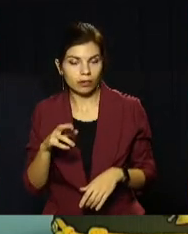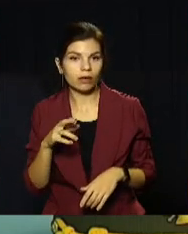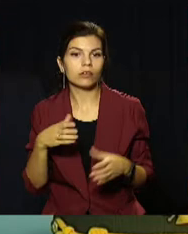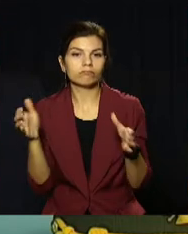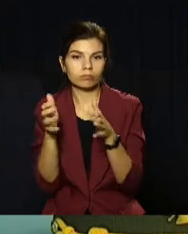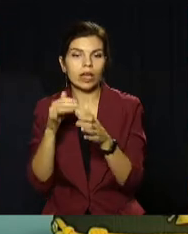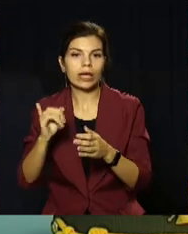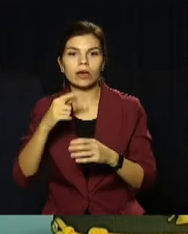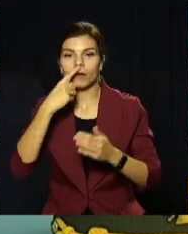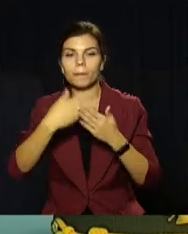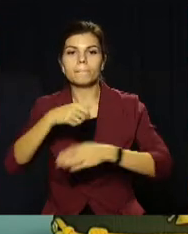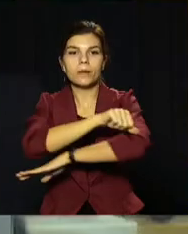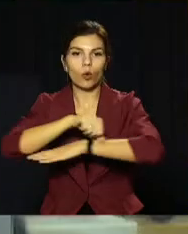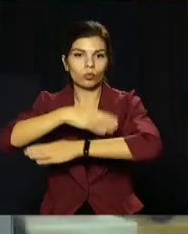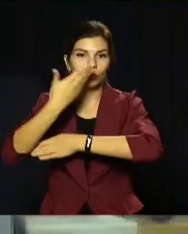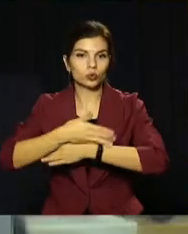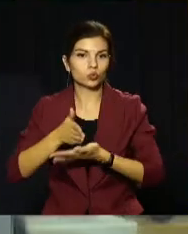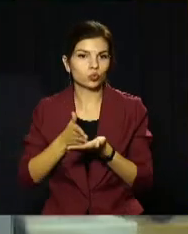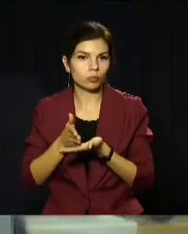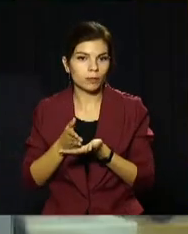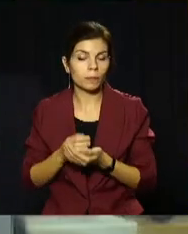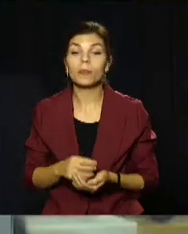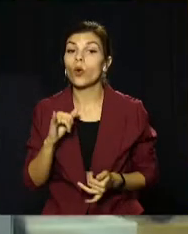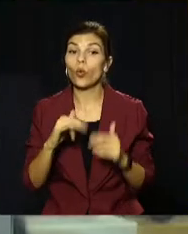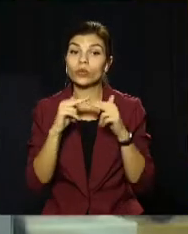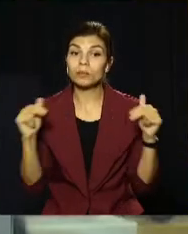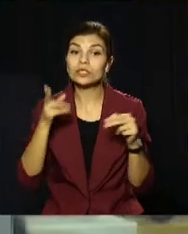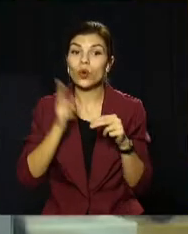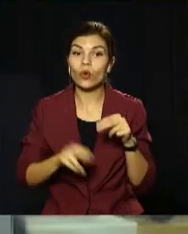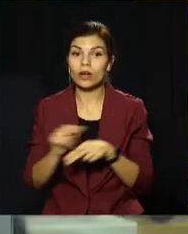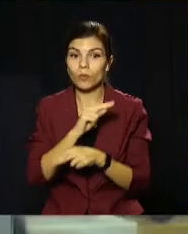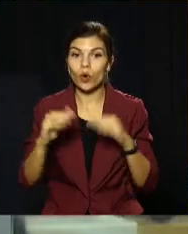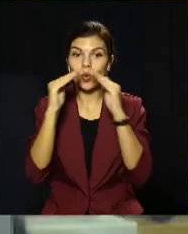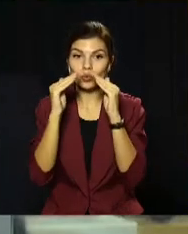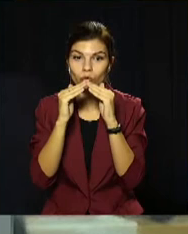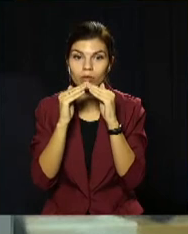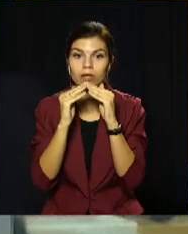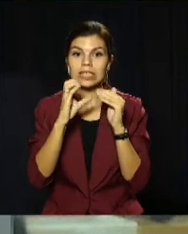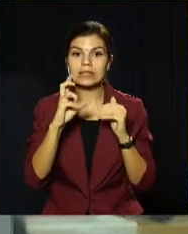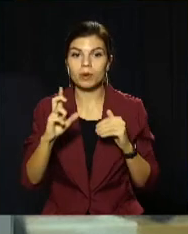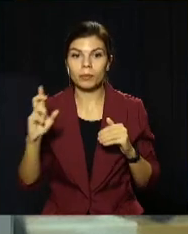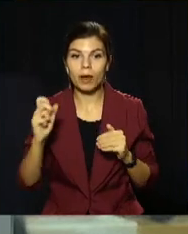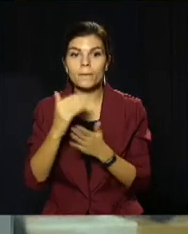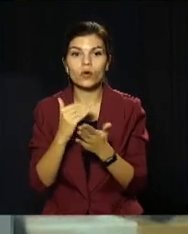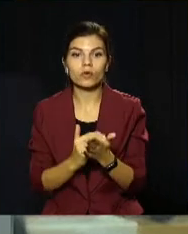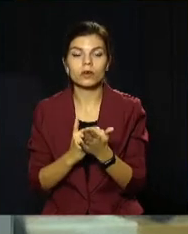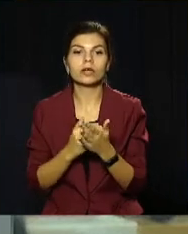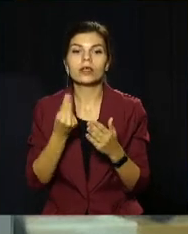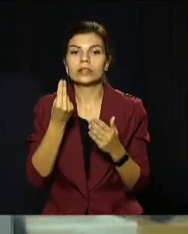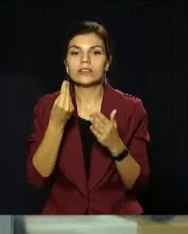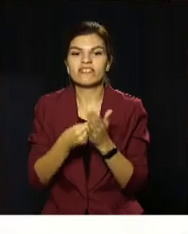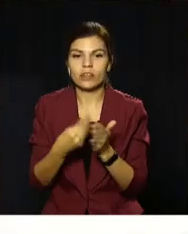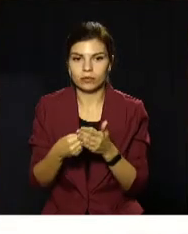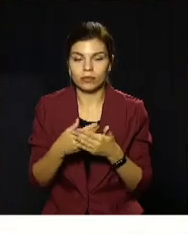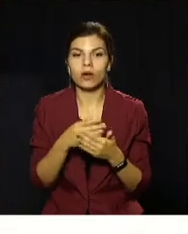Державна прикордонна служба України. У Дніпрі закінчилися ремонти в будинках з ОСББ за програмою співфінансування.